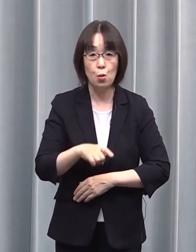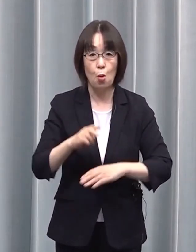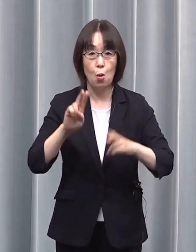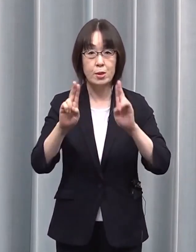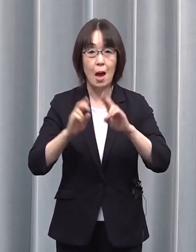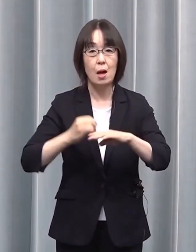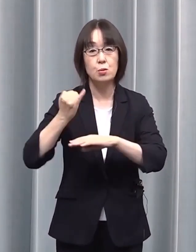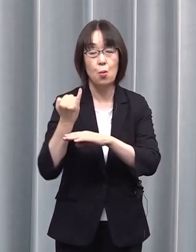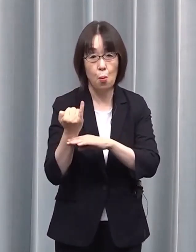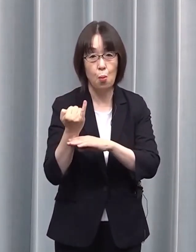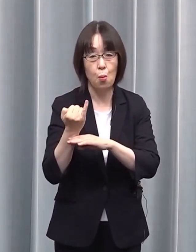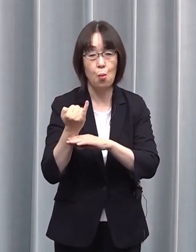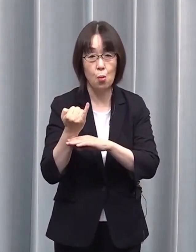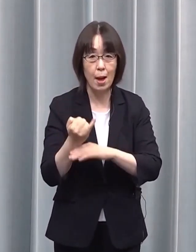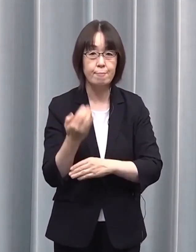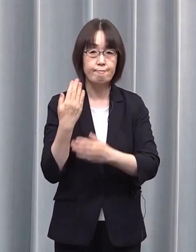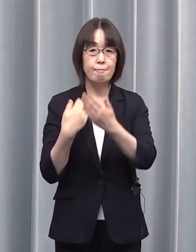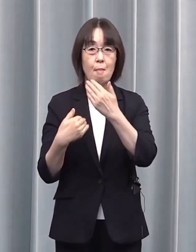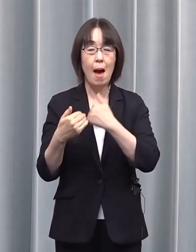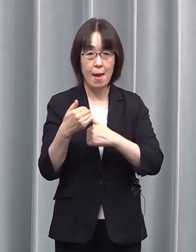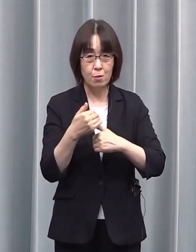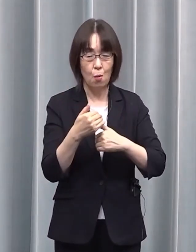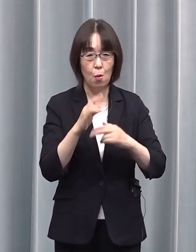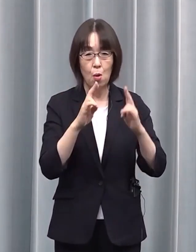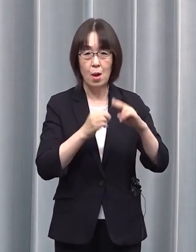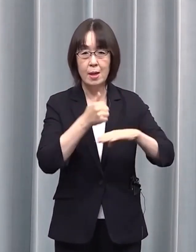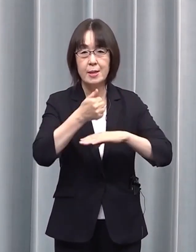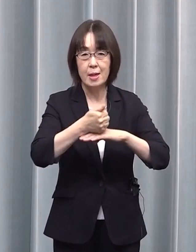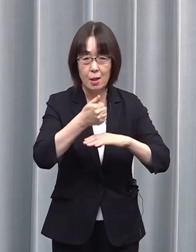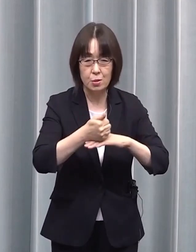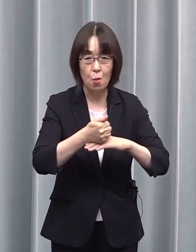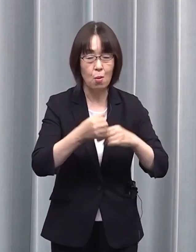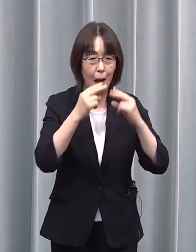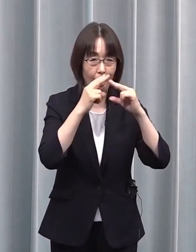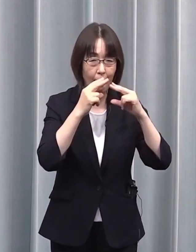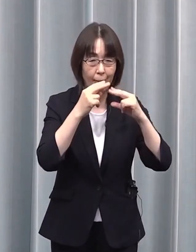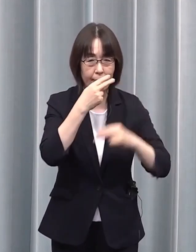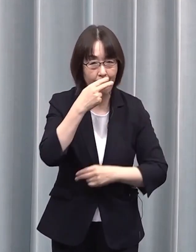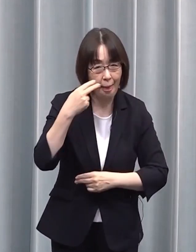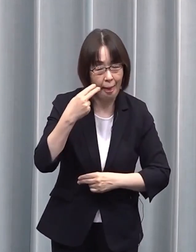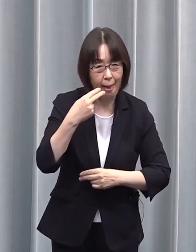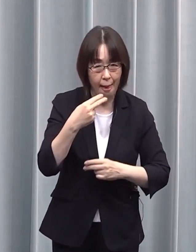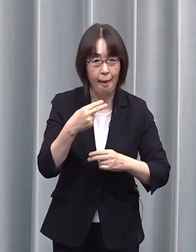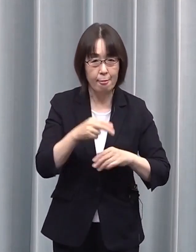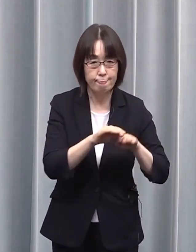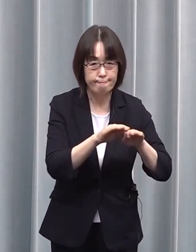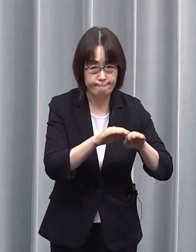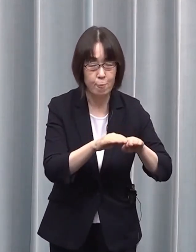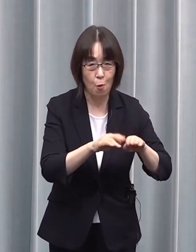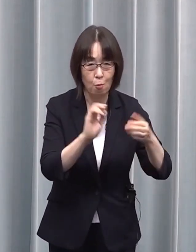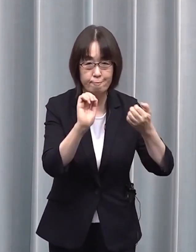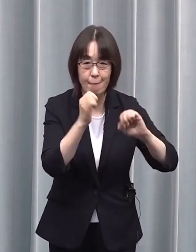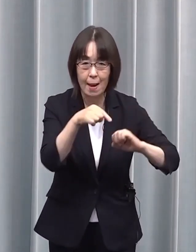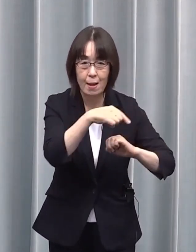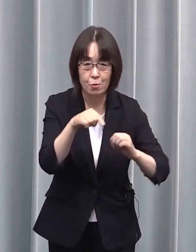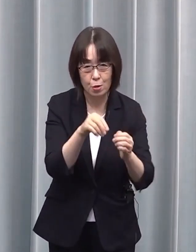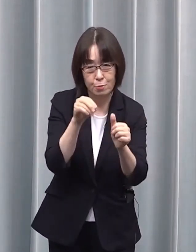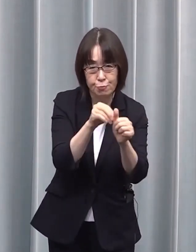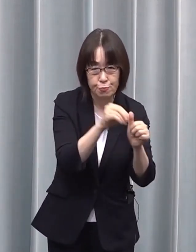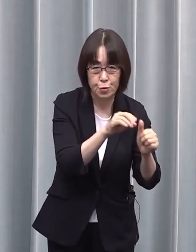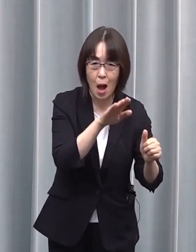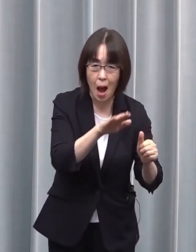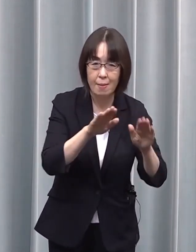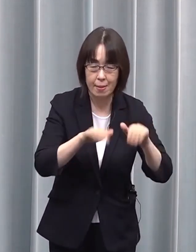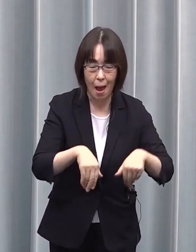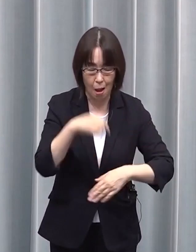創設者のジャニー喜多川氏が行っていたということを複数の元ジュニアの、方たちが告発した関係で深くお詫びする